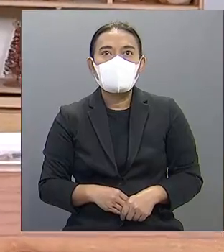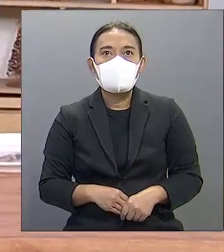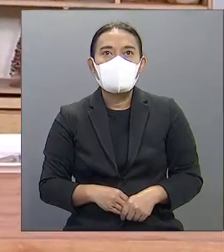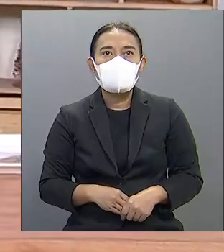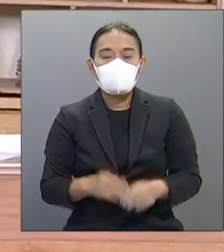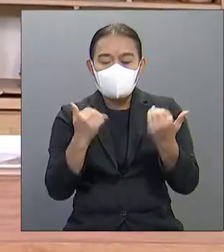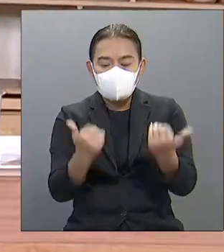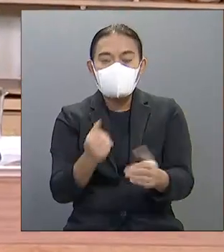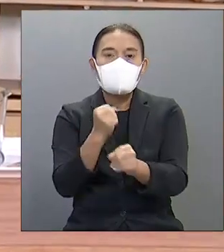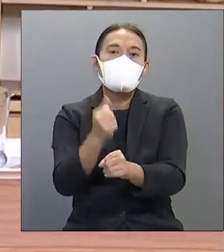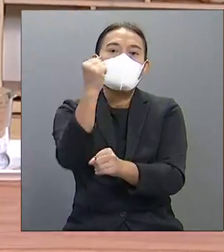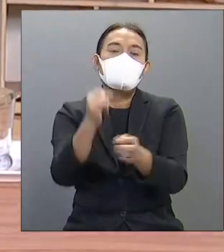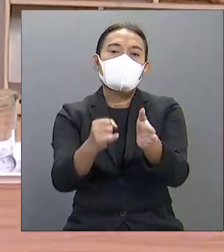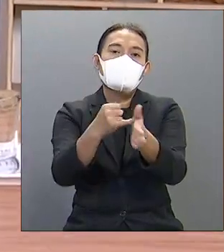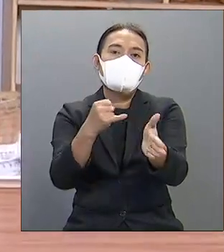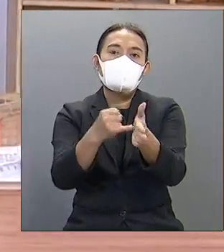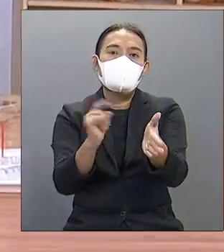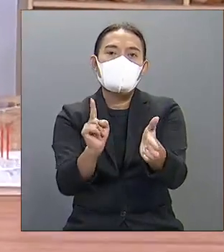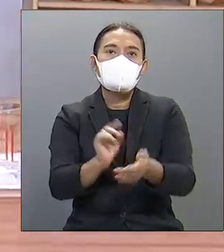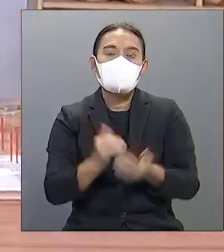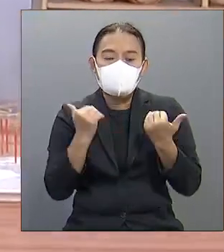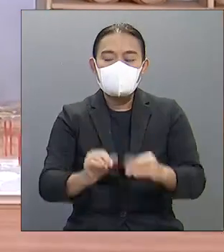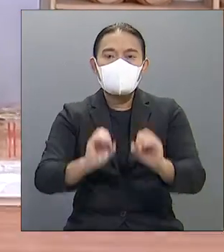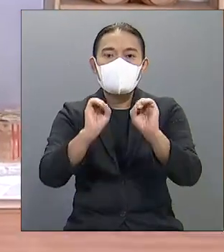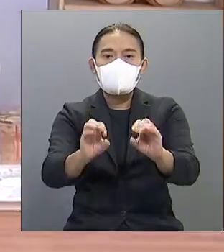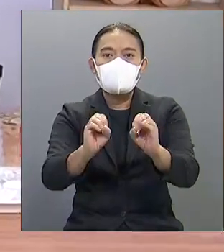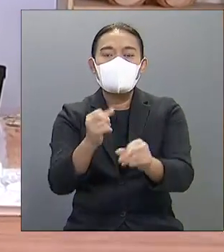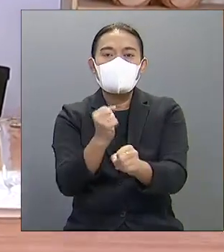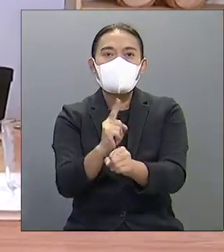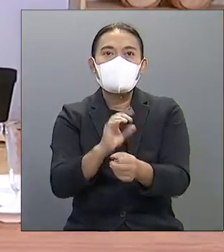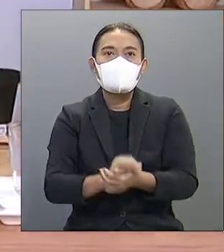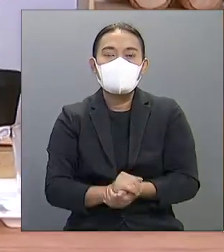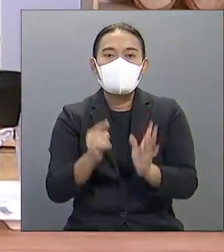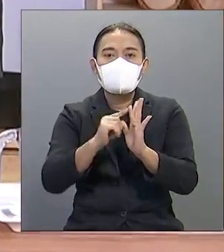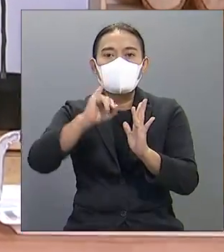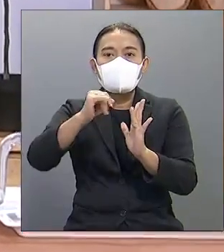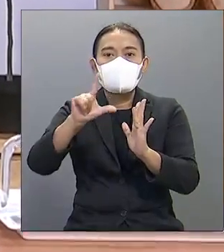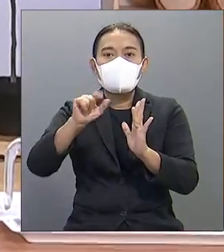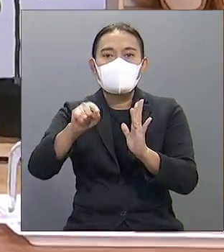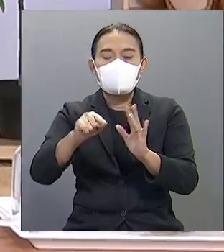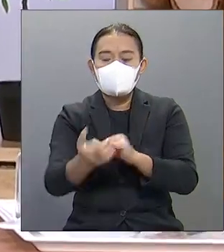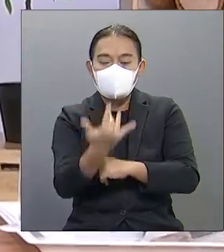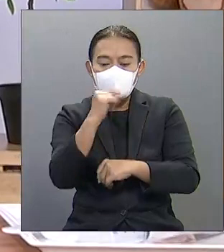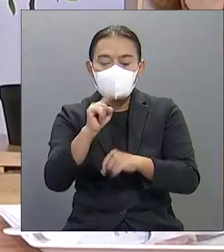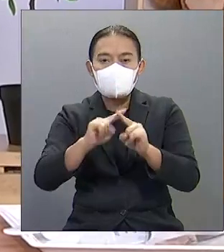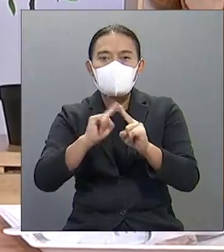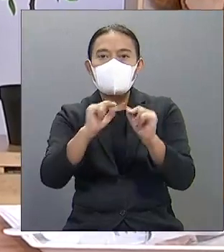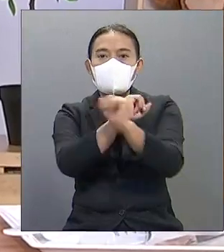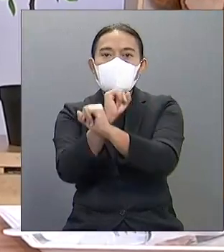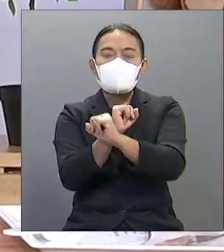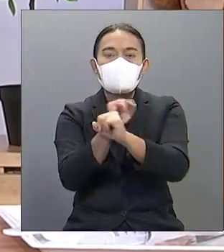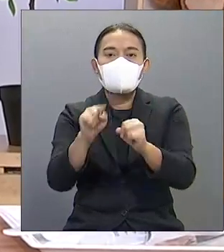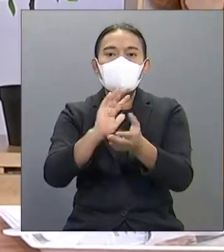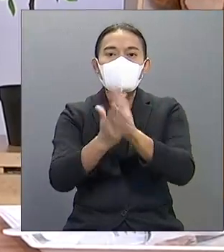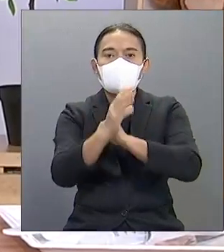Easy Handmade ทำได้ง่ายนิดเดียวนะคะวันนี้การจะมาสอนคุณผู้ชมทำเจลแฟนซีดับกลิ่นชักโครกค่ะอาจจะเคยเ